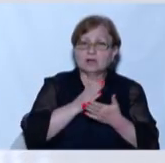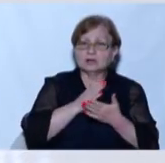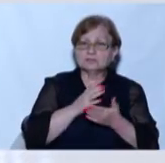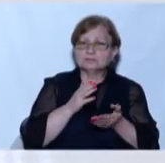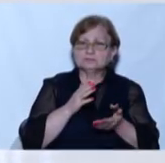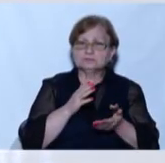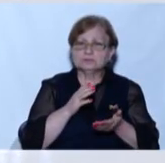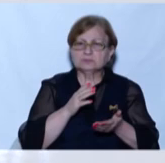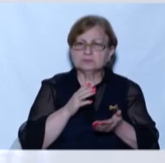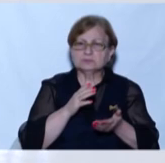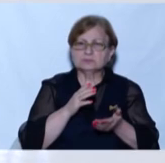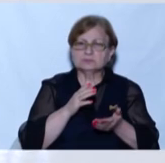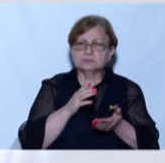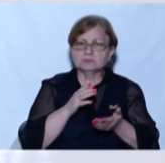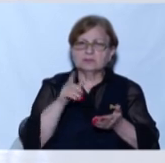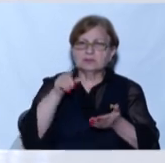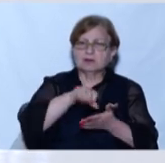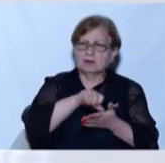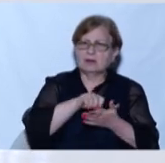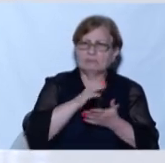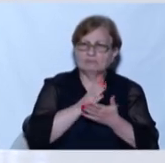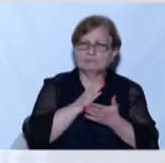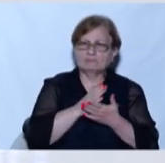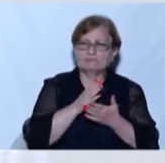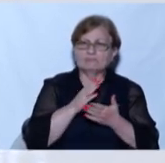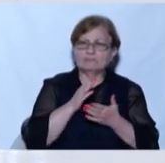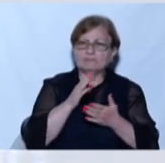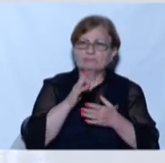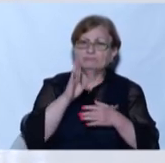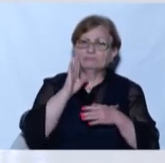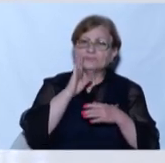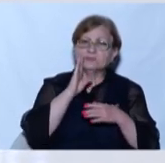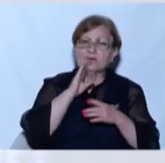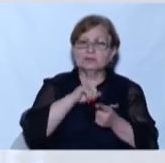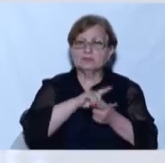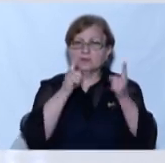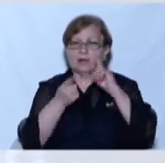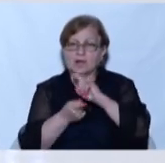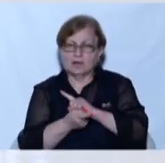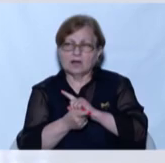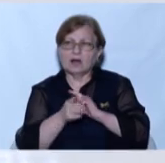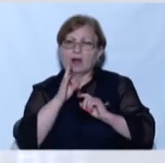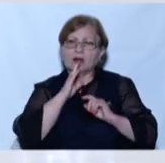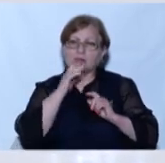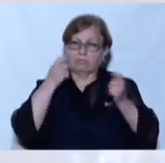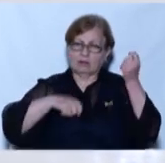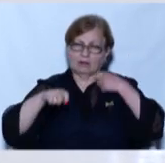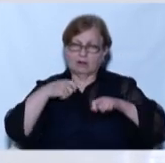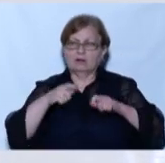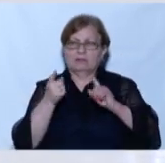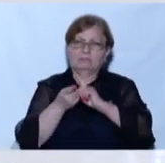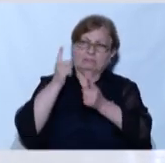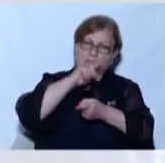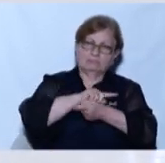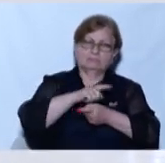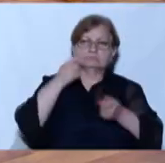და იდგმება სპექტაკლებიც და სადაც არის ქალები გარდაისახებიან კაცებად, კაცები გარდაისახებიან ქალებად, ეს